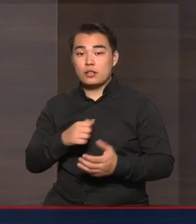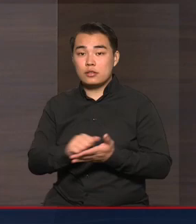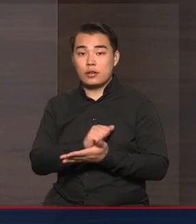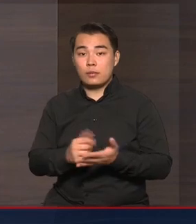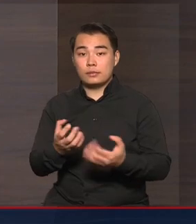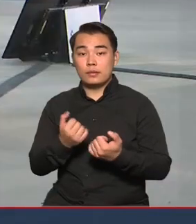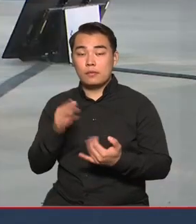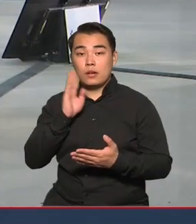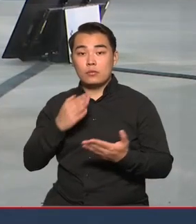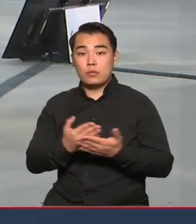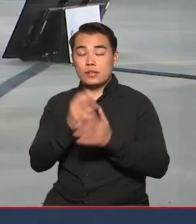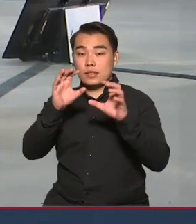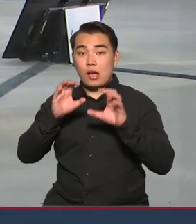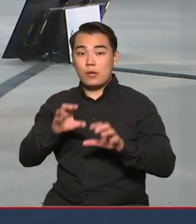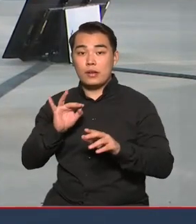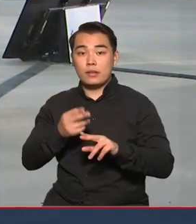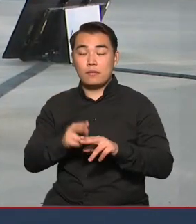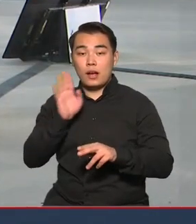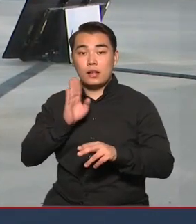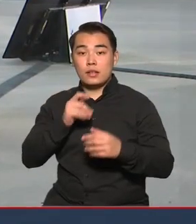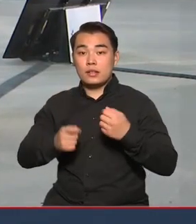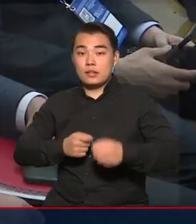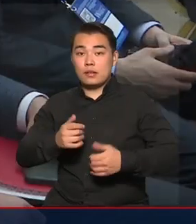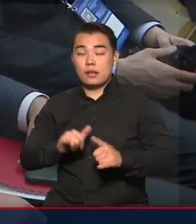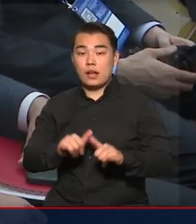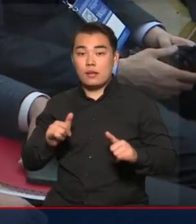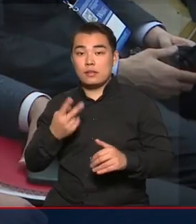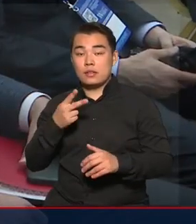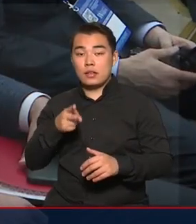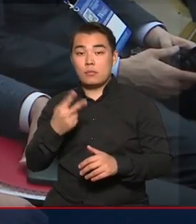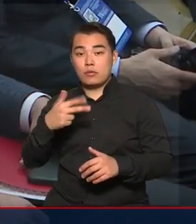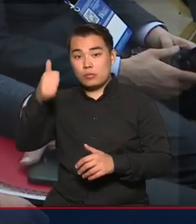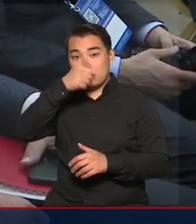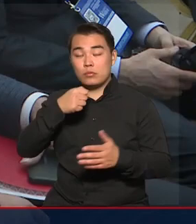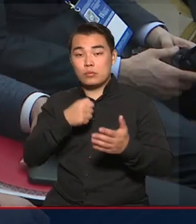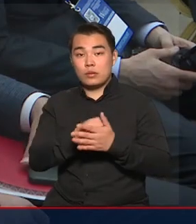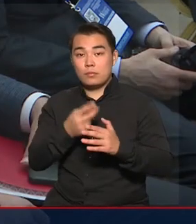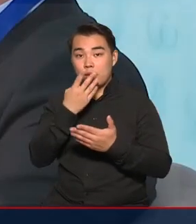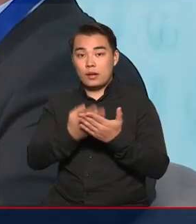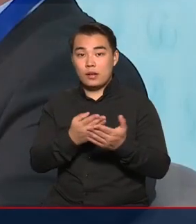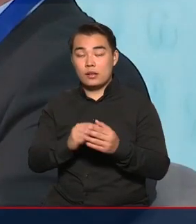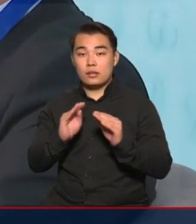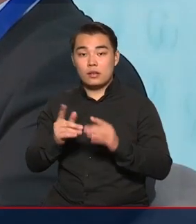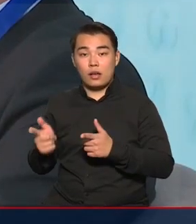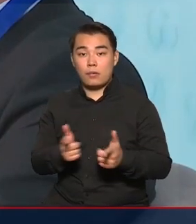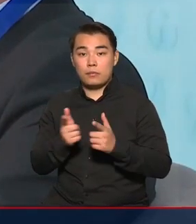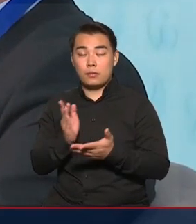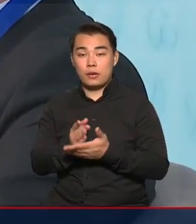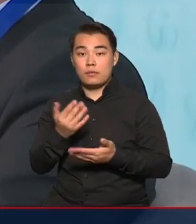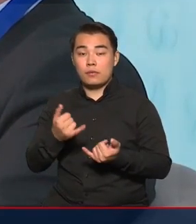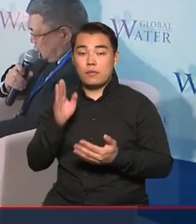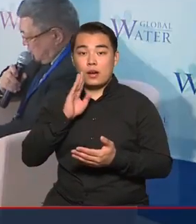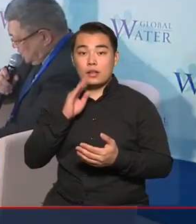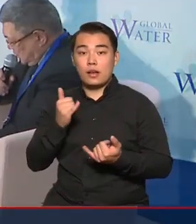– жаңа су кодексі және су ресурстарын басқару жүйесін дамытудың 2030 жылға дейінгі тұжырымдамасы әзірленді. Енді су